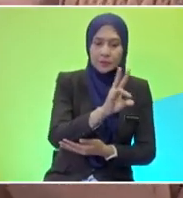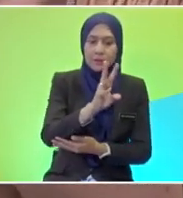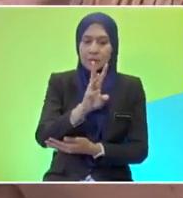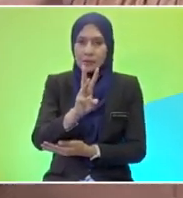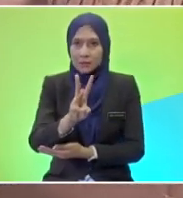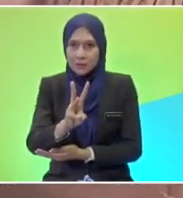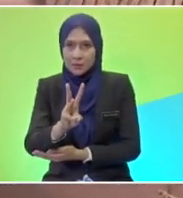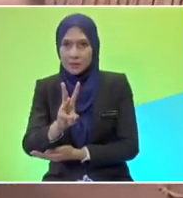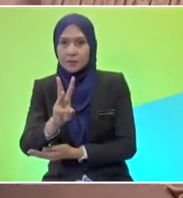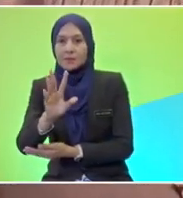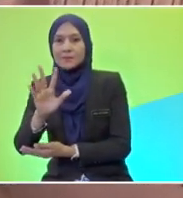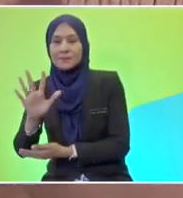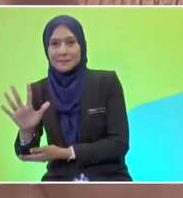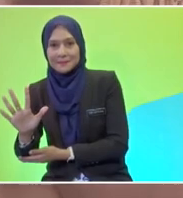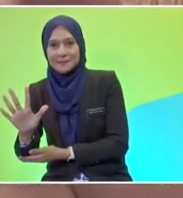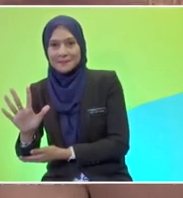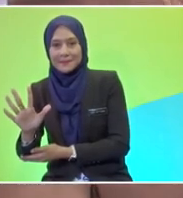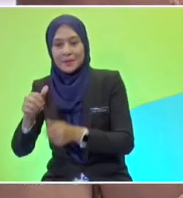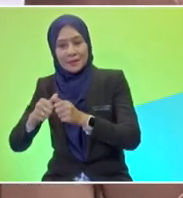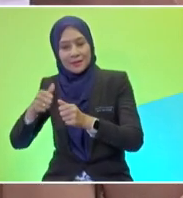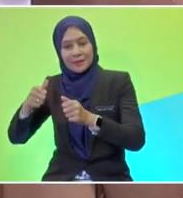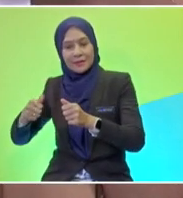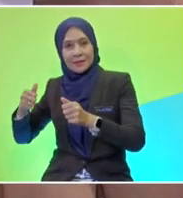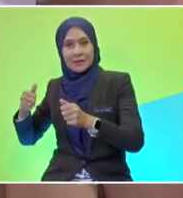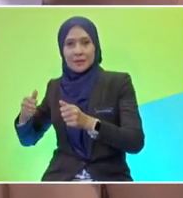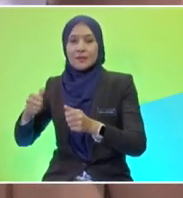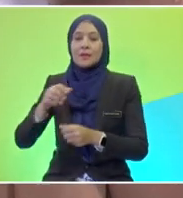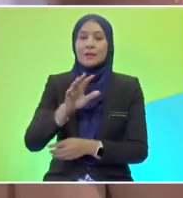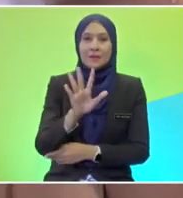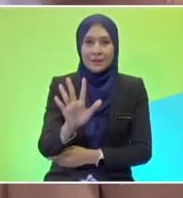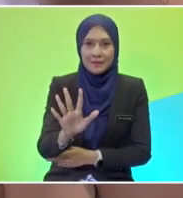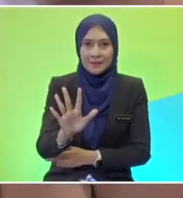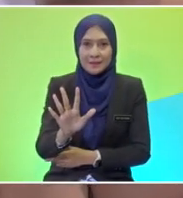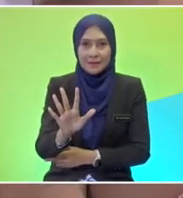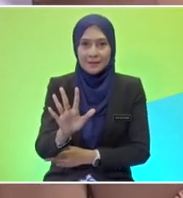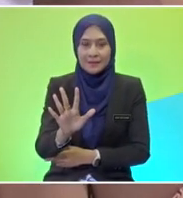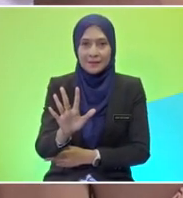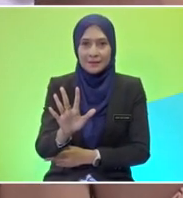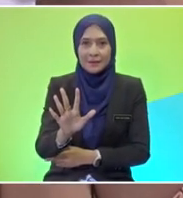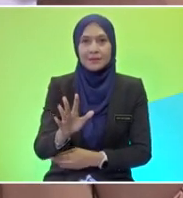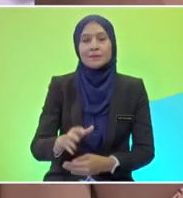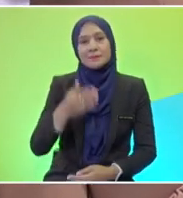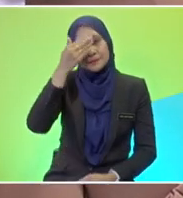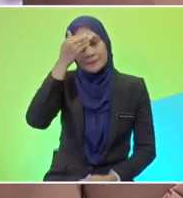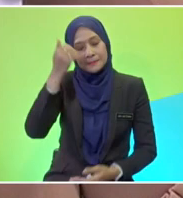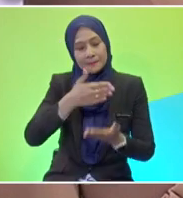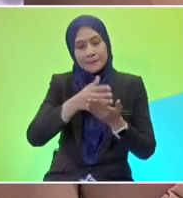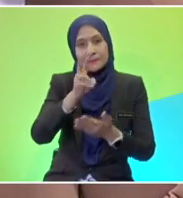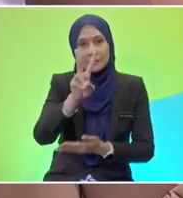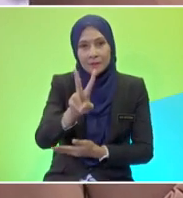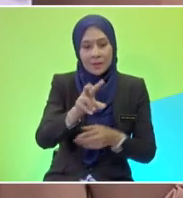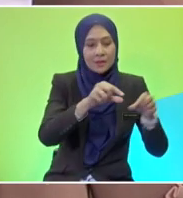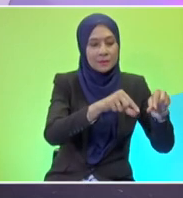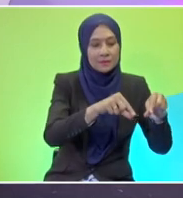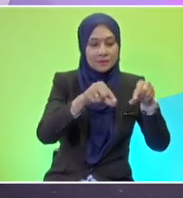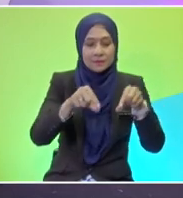6, 5. Di 5 jugalah. 2 kali je saya gerak. Kalau murid-murid gerak